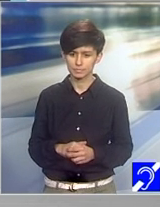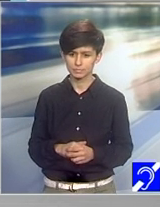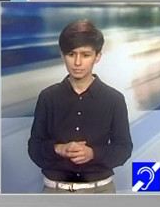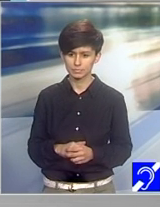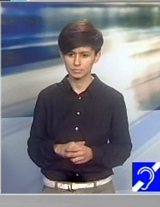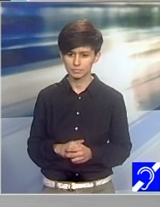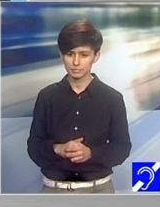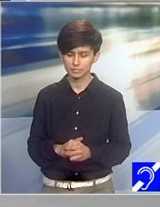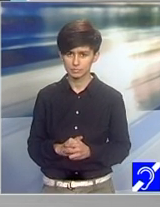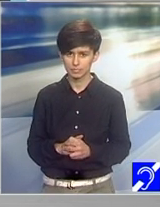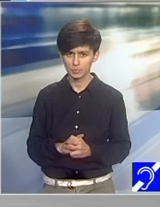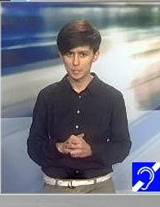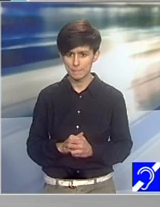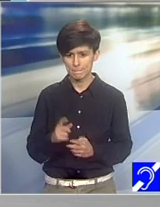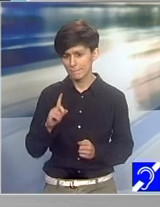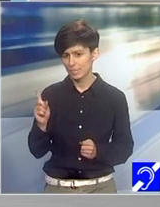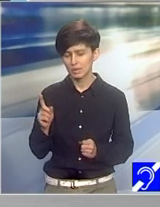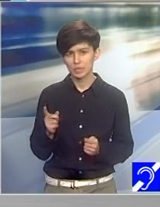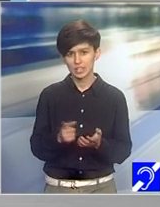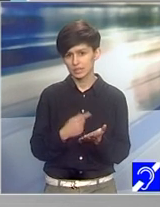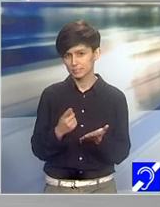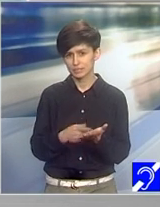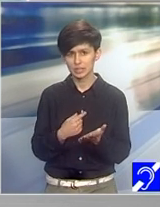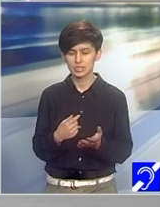Nu numai literatura și arta,